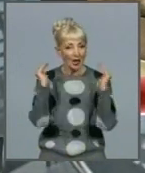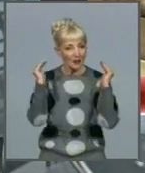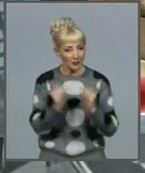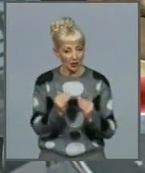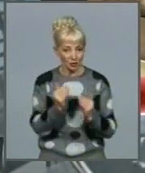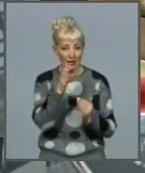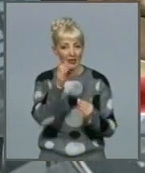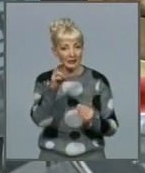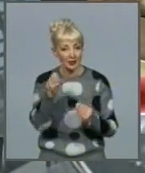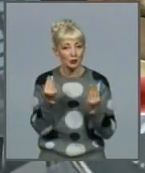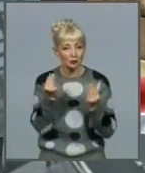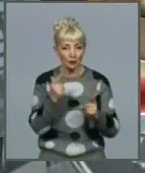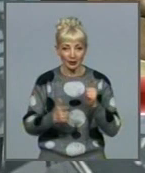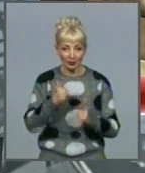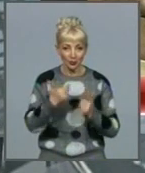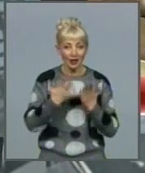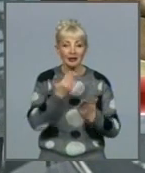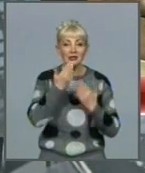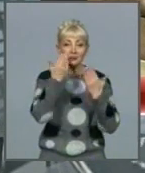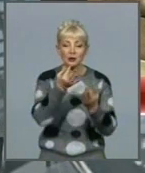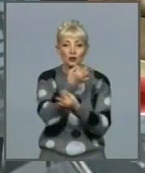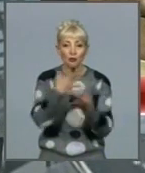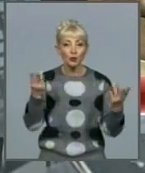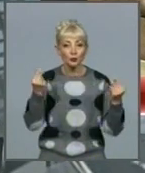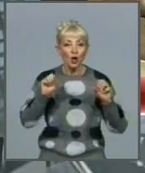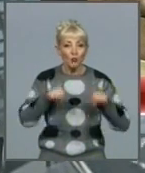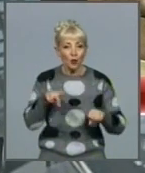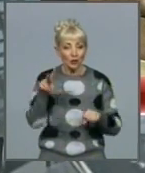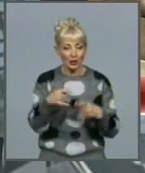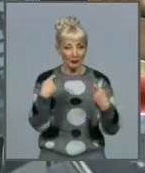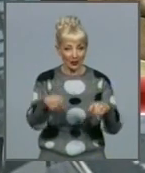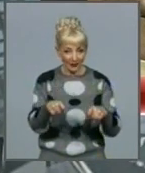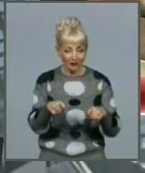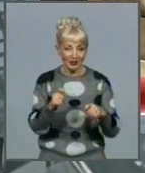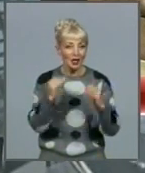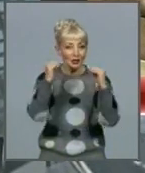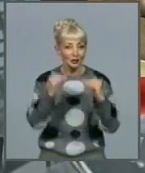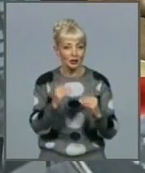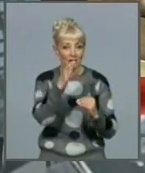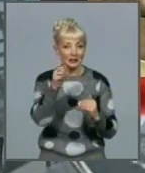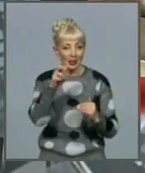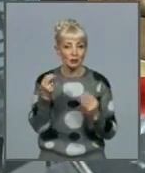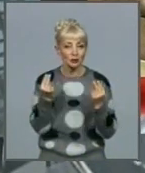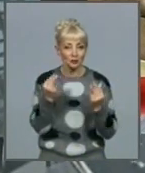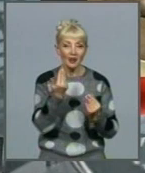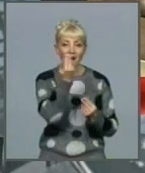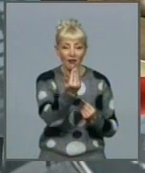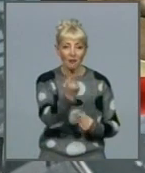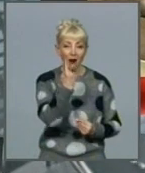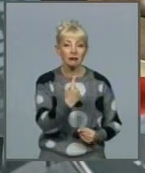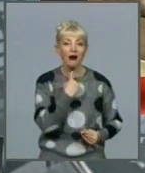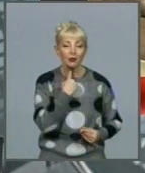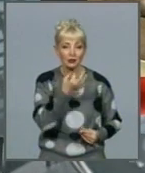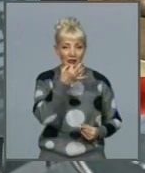Якщо спитати будь-який бізнес, чи він може продавати продукцію нижче собівартості, вам одноголосно скажуть, що це смерть